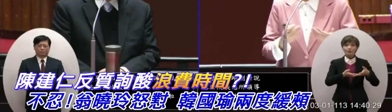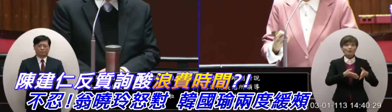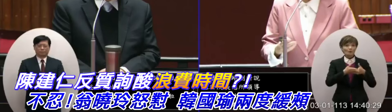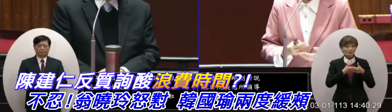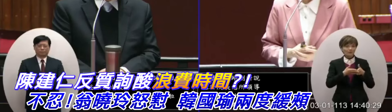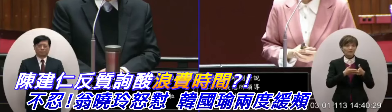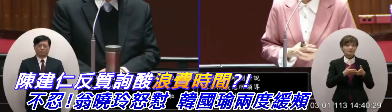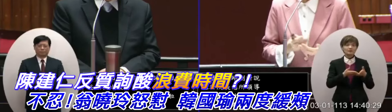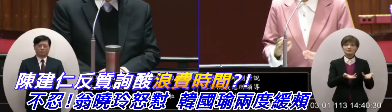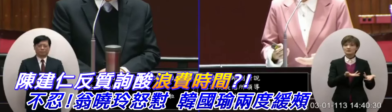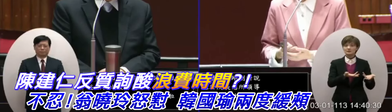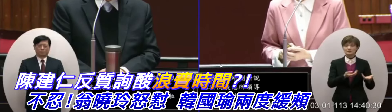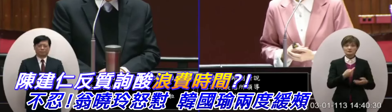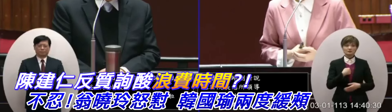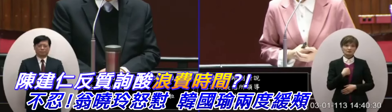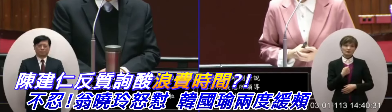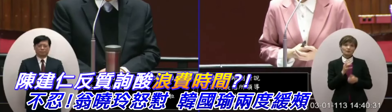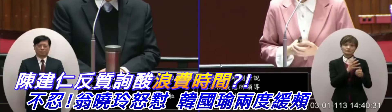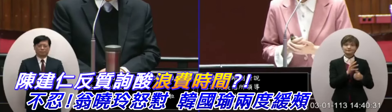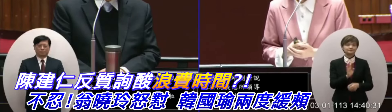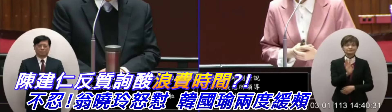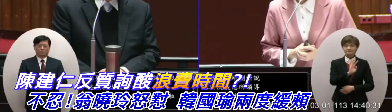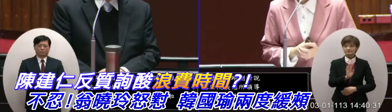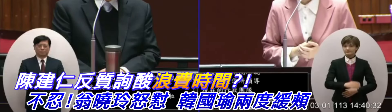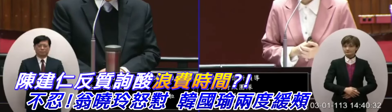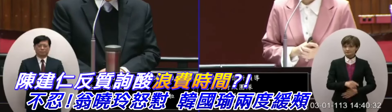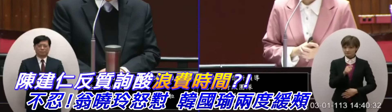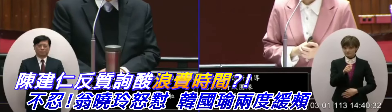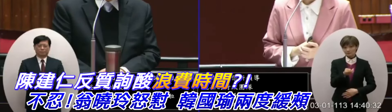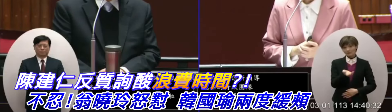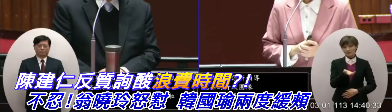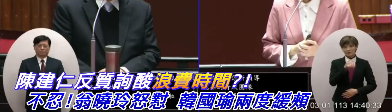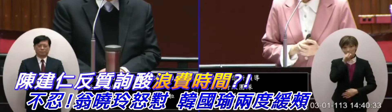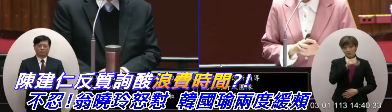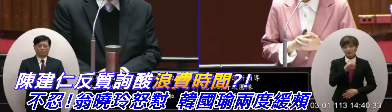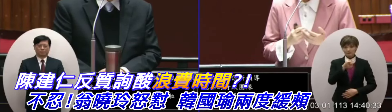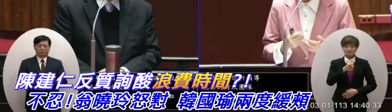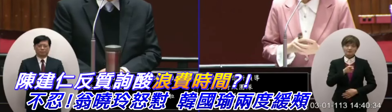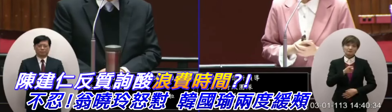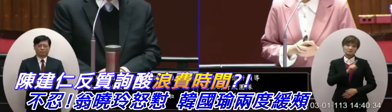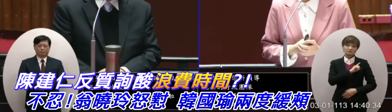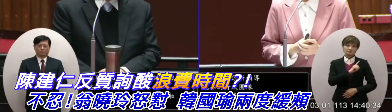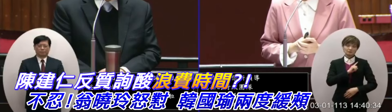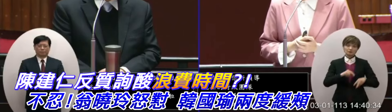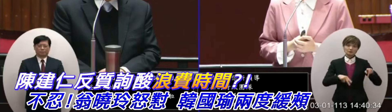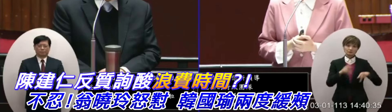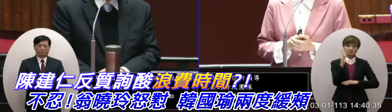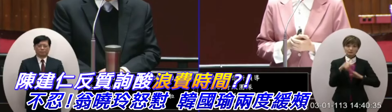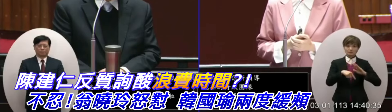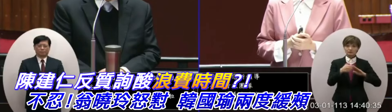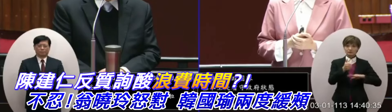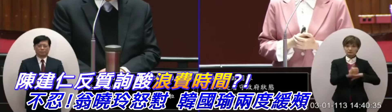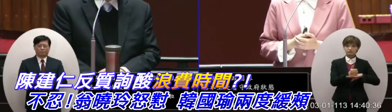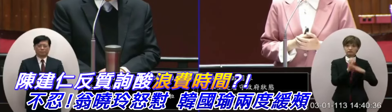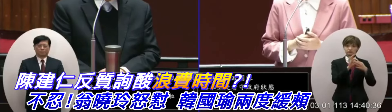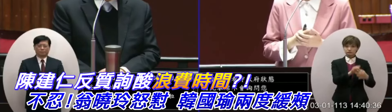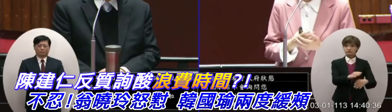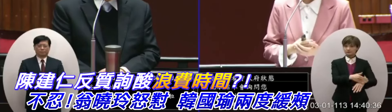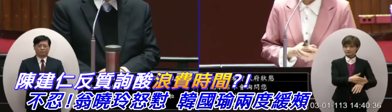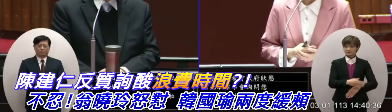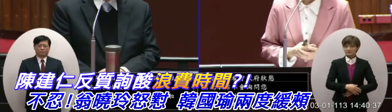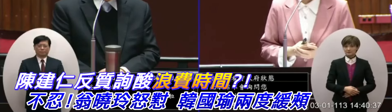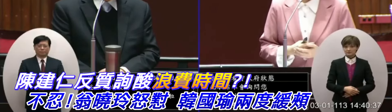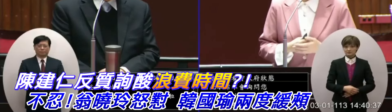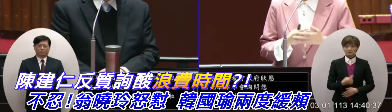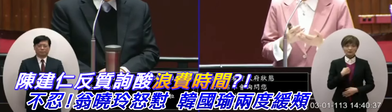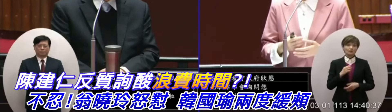您刚刚说了，您也不会是下一任的行政院院长。所以我接下来呢我想我不会为